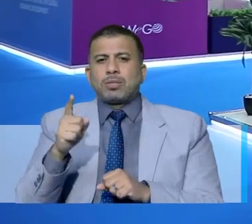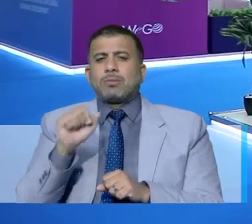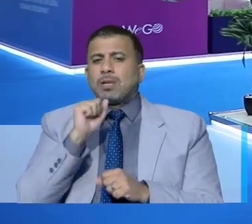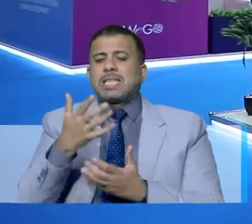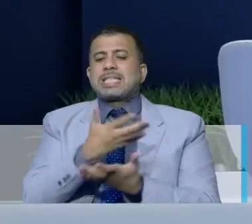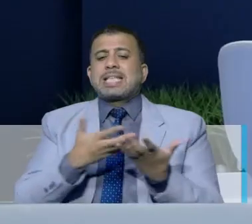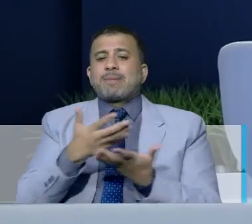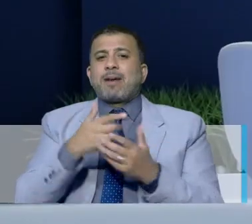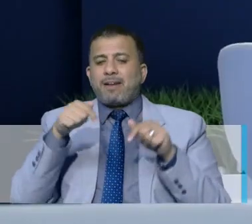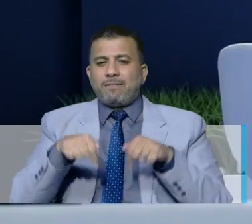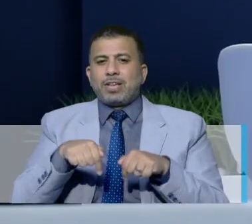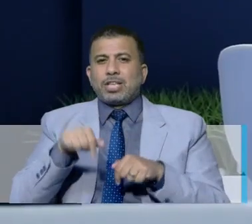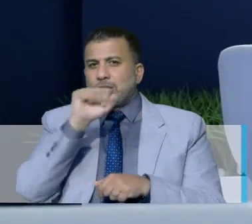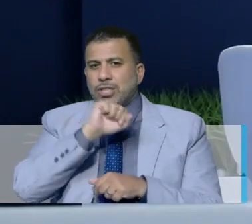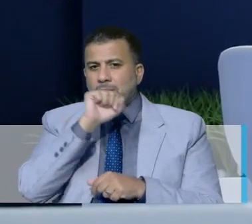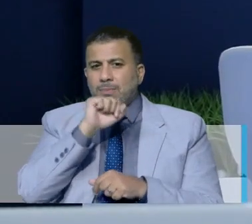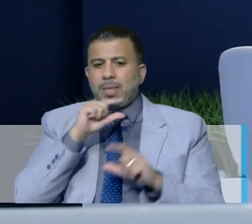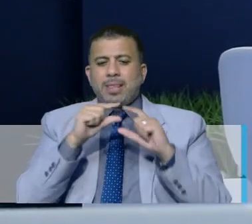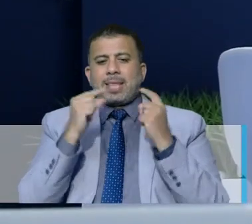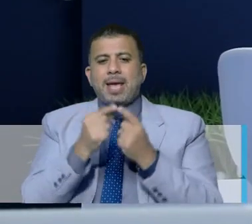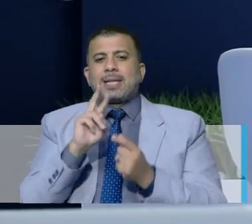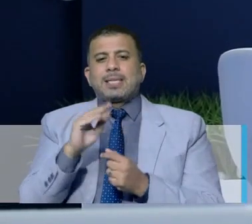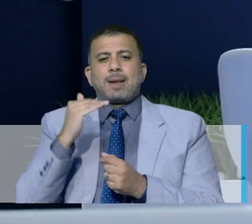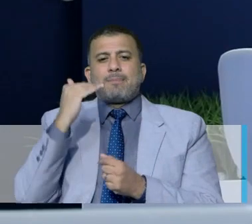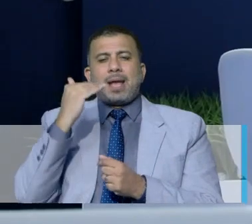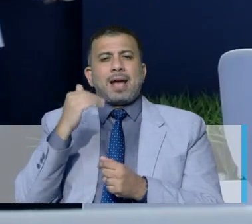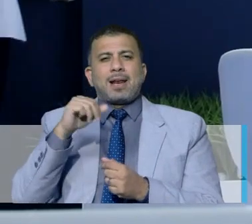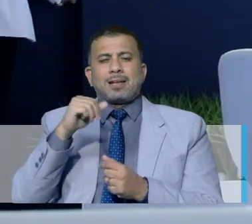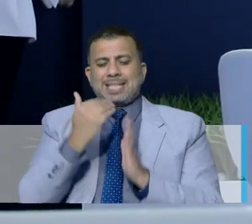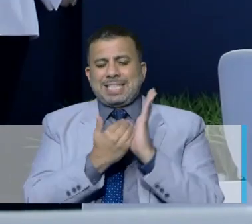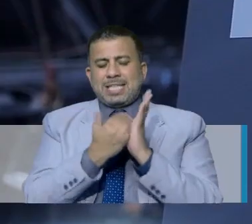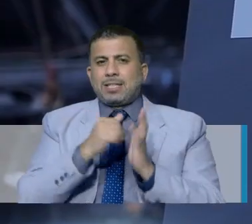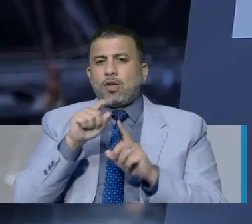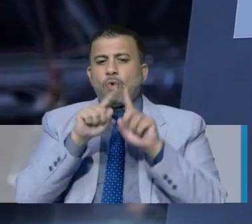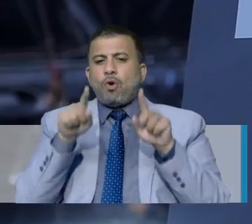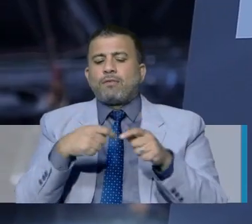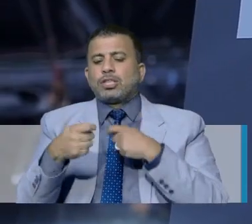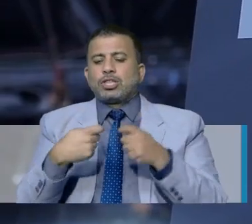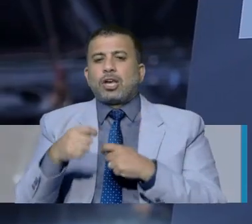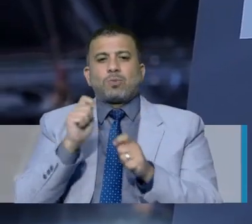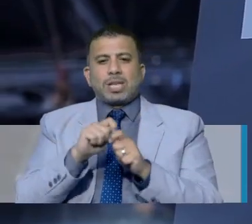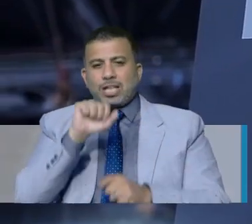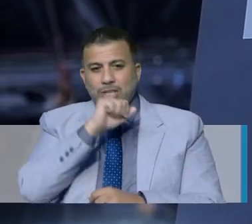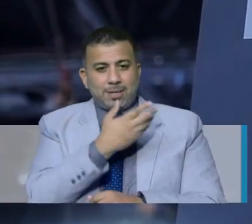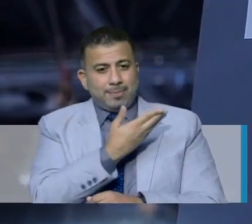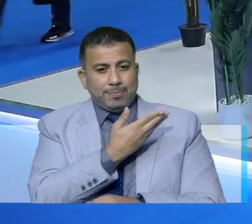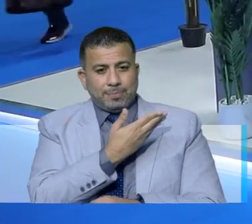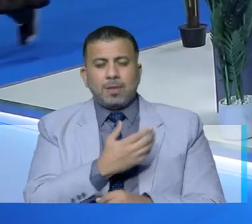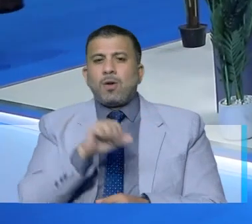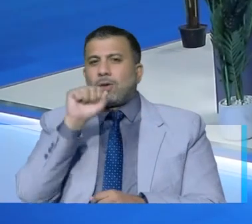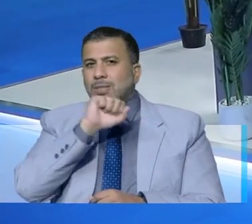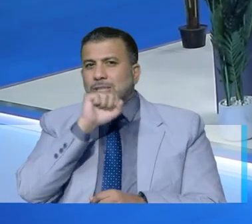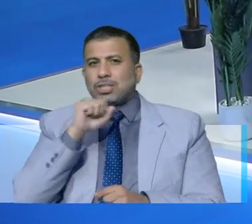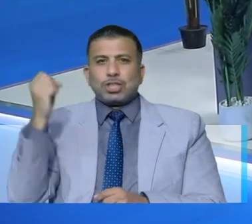استثمر في الشارقة كلا من دائرة التنمية الاقتصادية بالشارقة وغرفة تجارة وصناعة الشارقة ومدينة